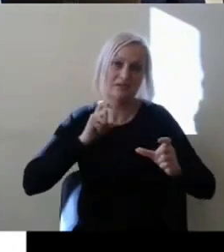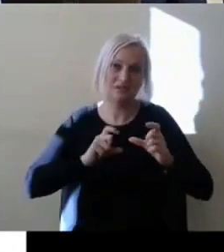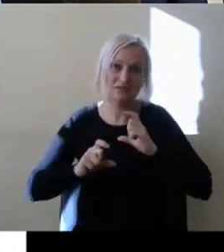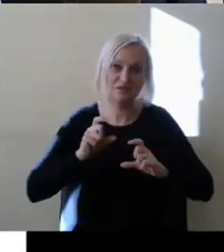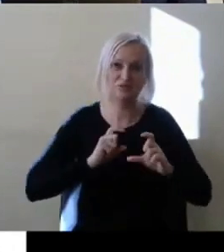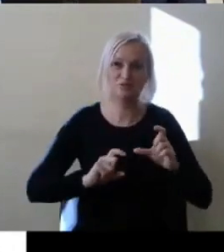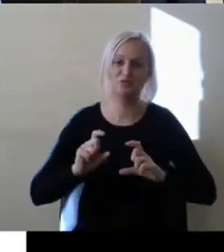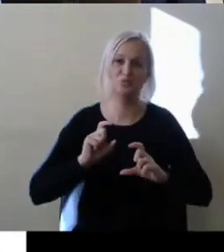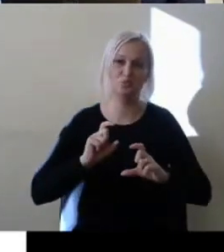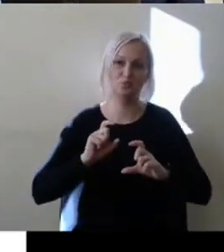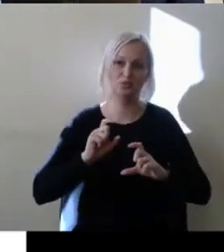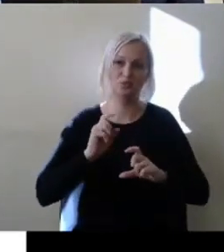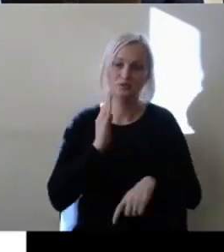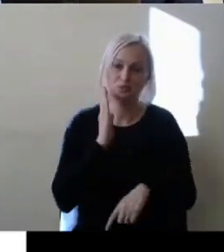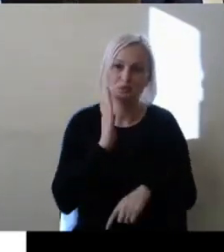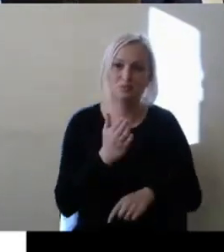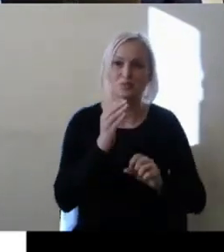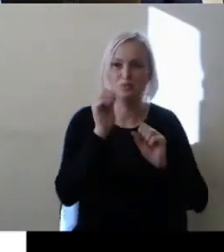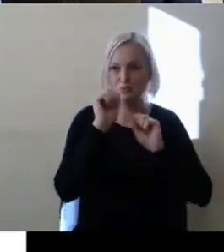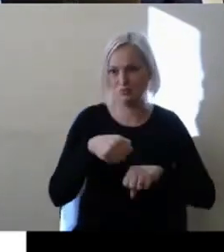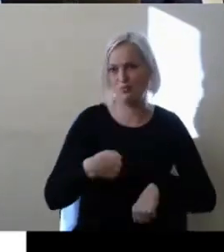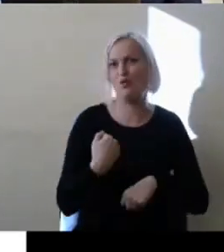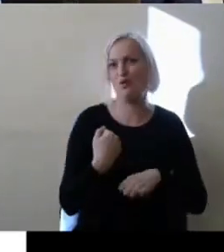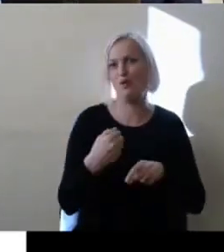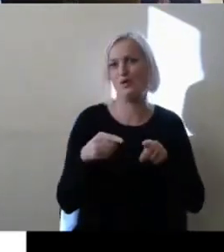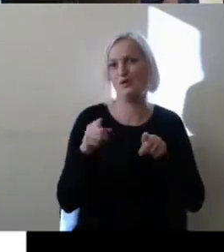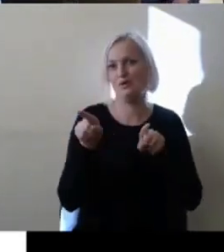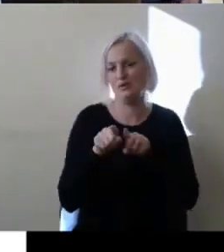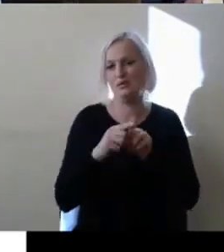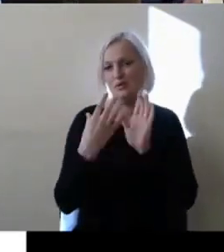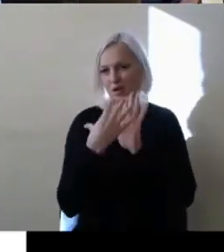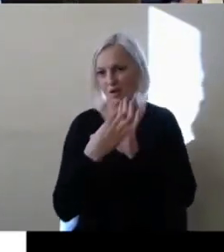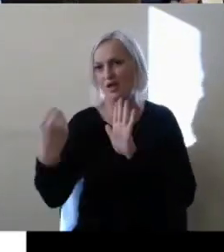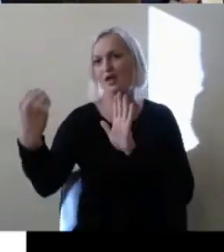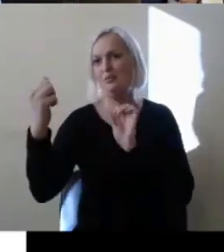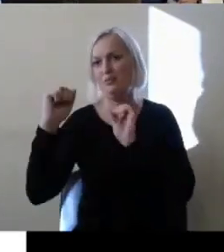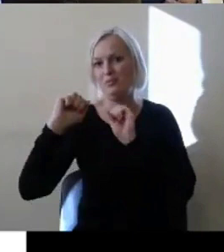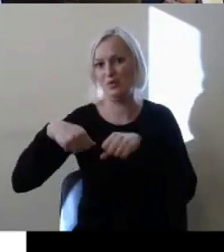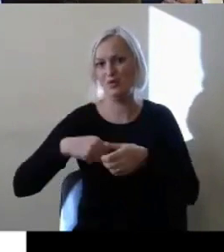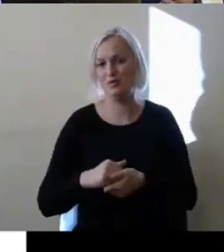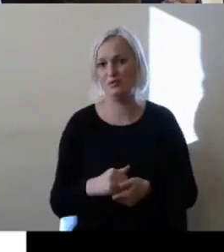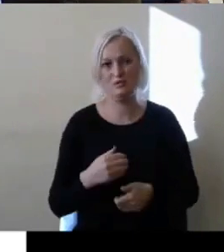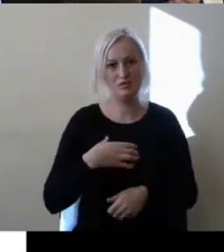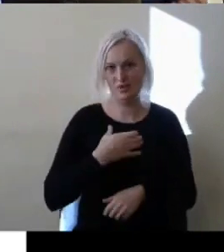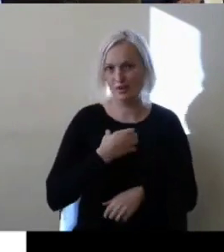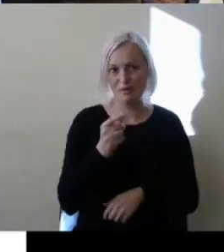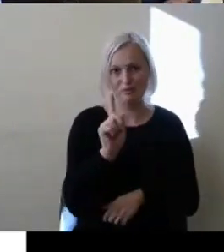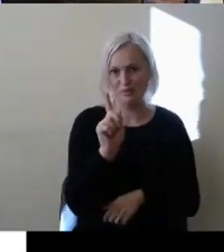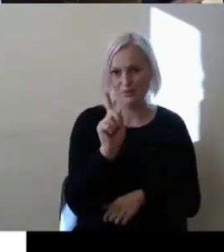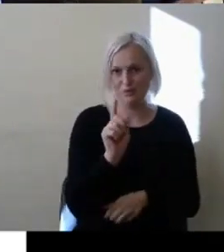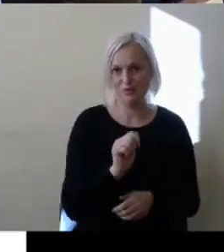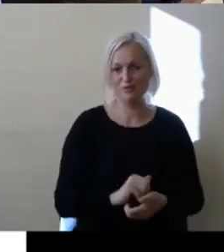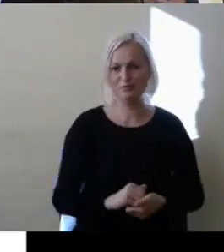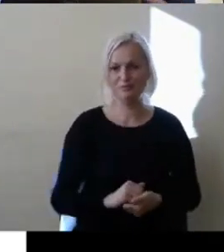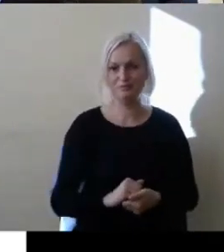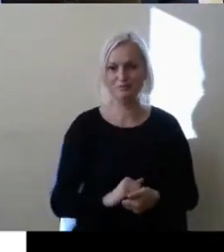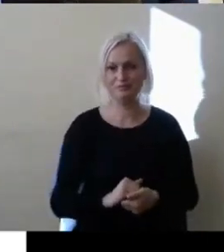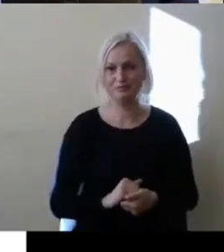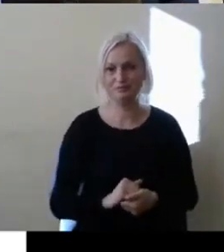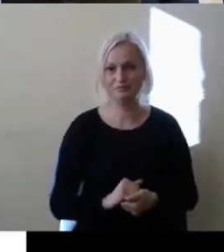iš sakykime, dalykų, kur kiti gali iš mūsų mokytis. Mes nebijokim to. Tai